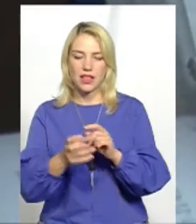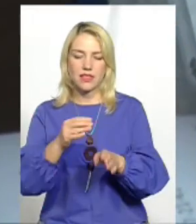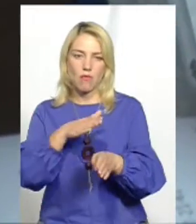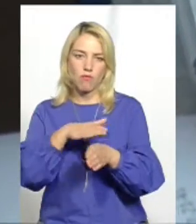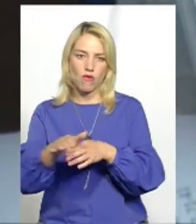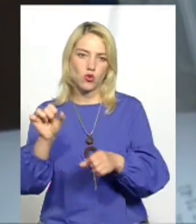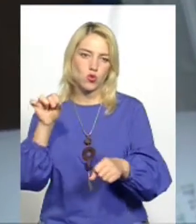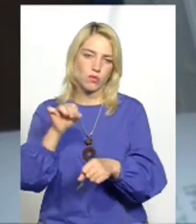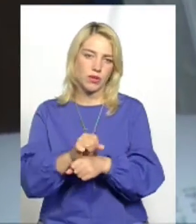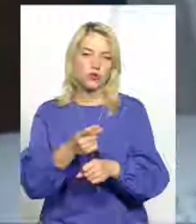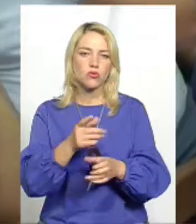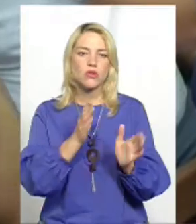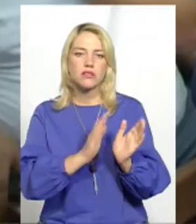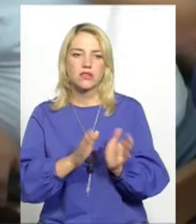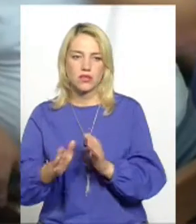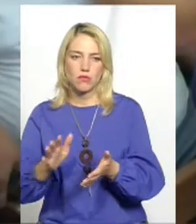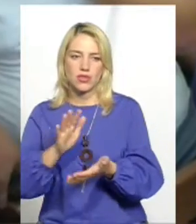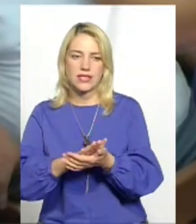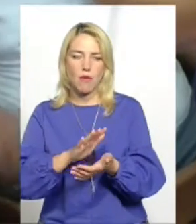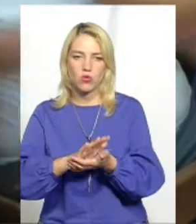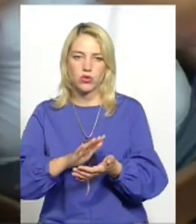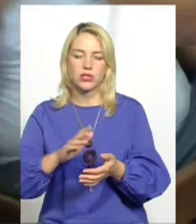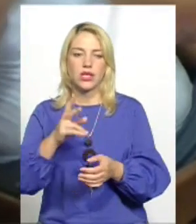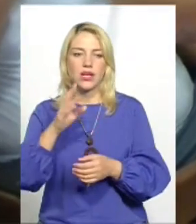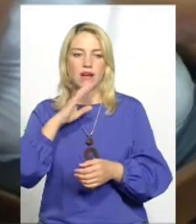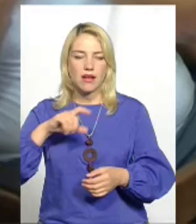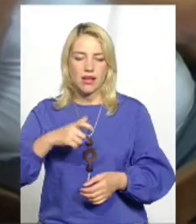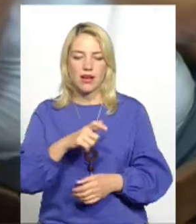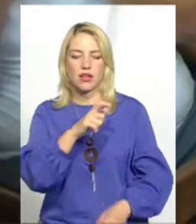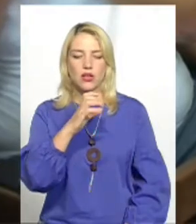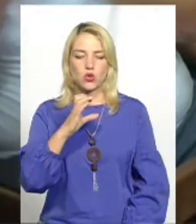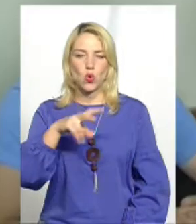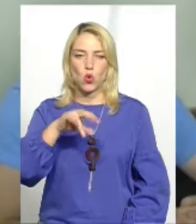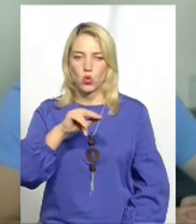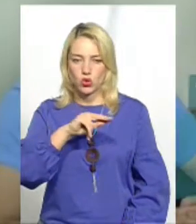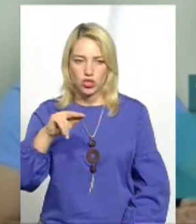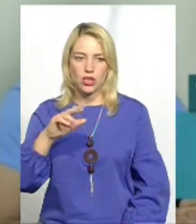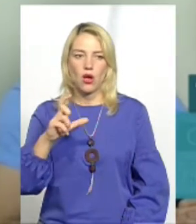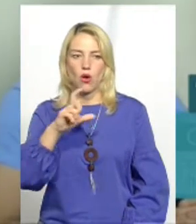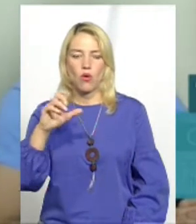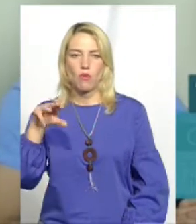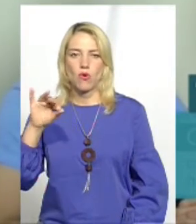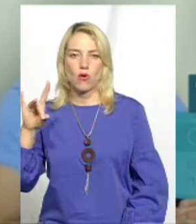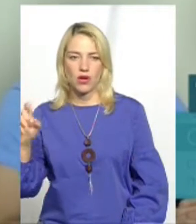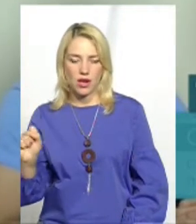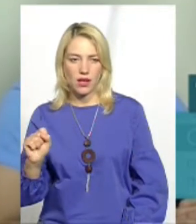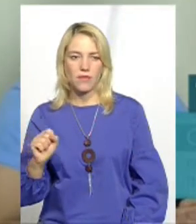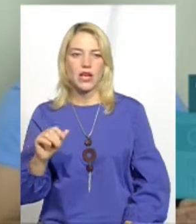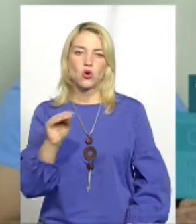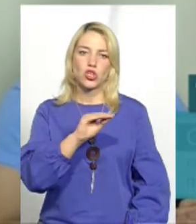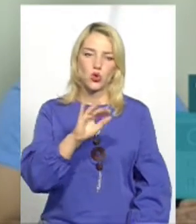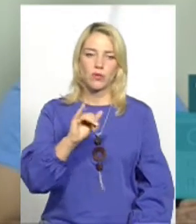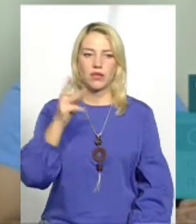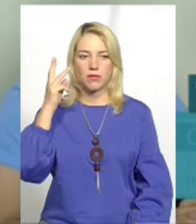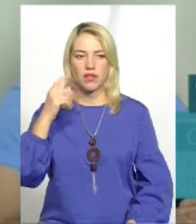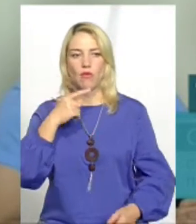систематичним забрудненням річок Хомора і Случ в Хмельницькій і Житомирській областях. Ми говоримо про перевищення по